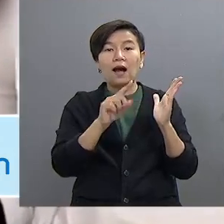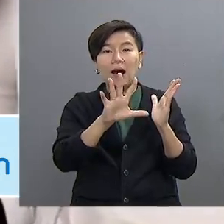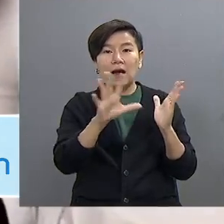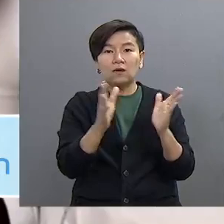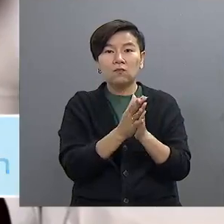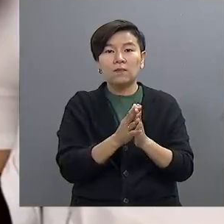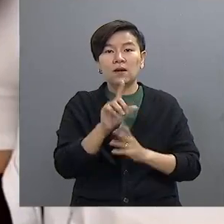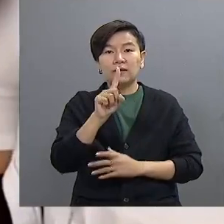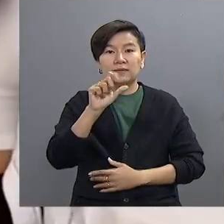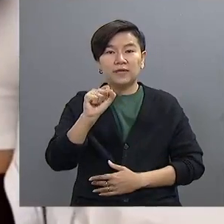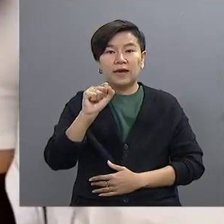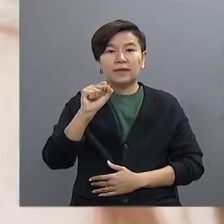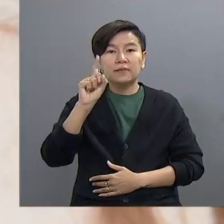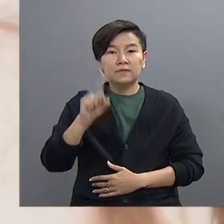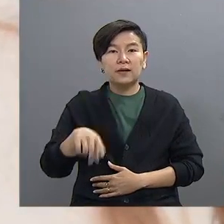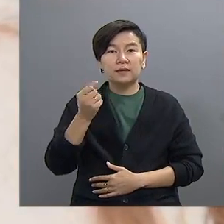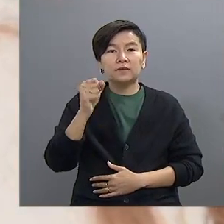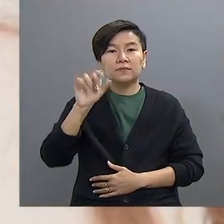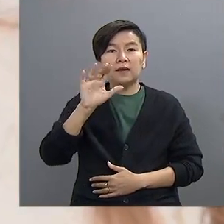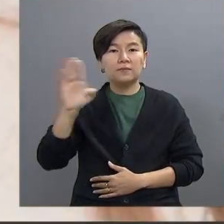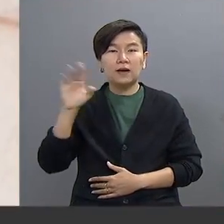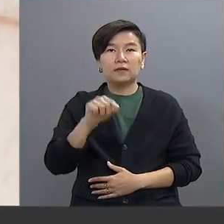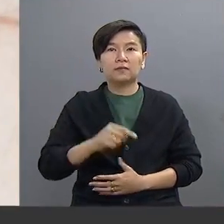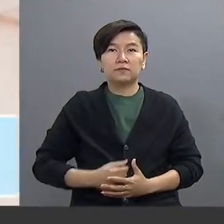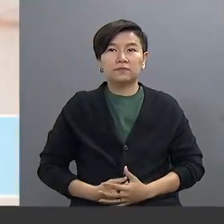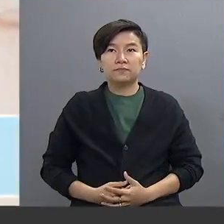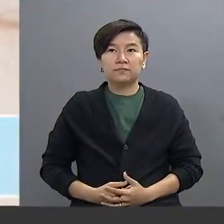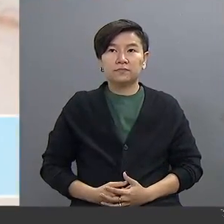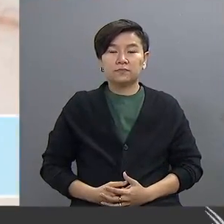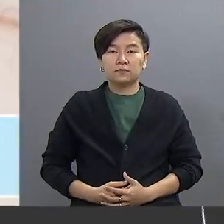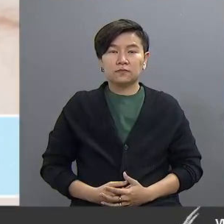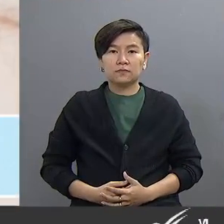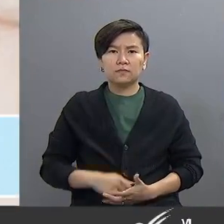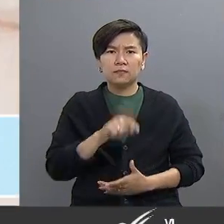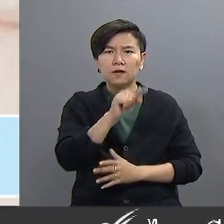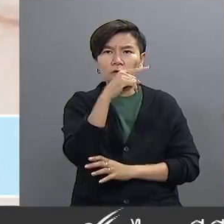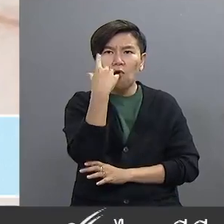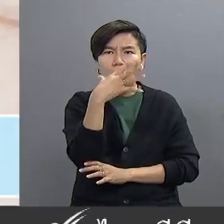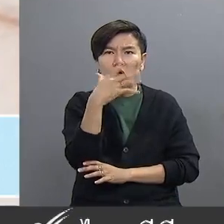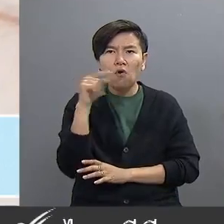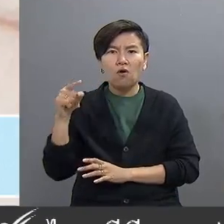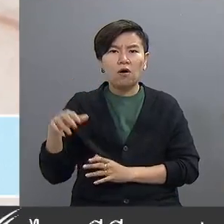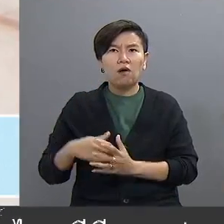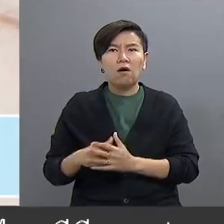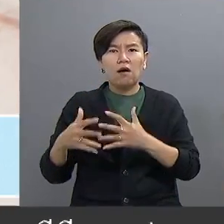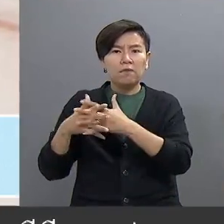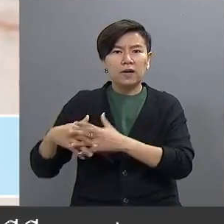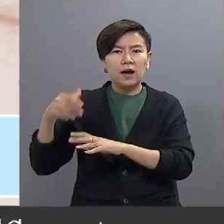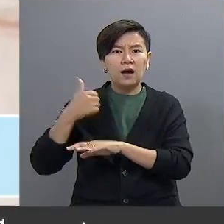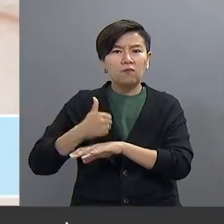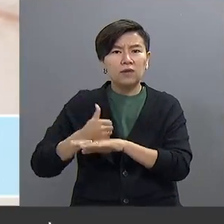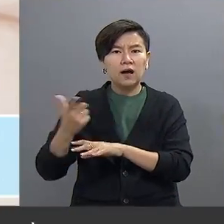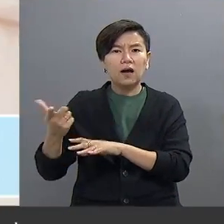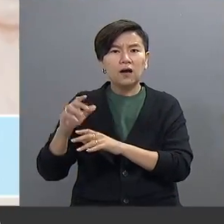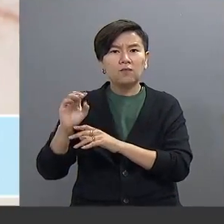111,015 บาทอะค่ะ สรุปมีงานจริงไหมทำไมถึงไม่ได้สัมภาษณ์นายจ้างสักทีทำไมถึงเอาการสอบวัดระดับภาษาม